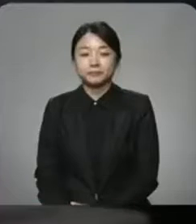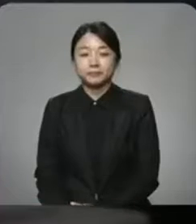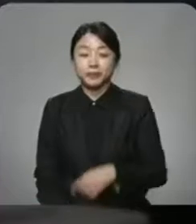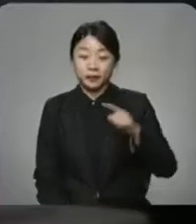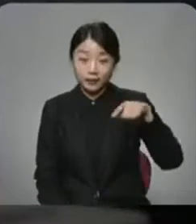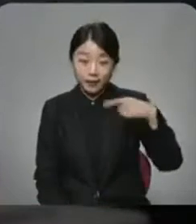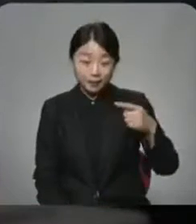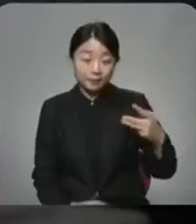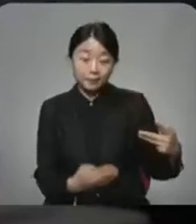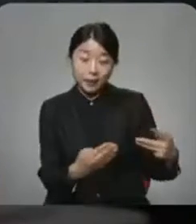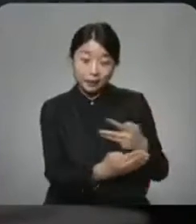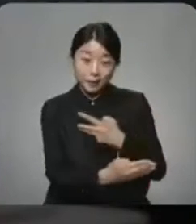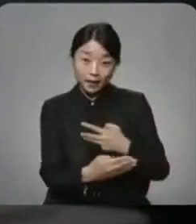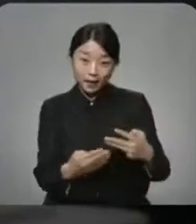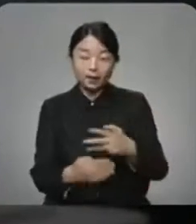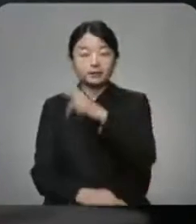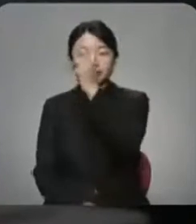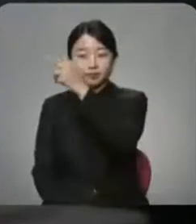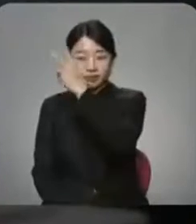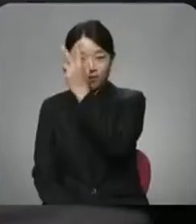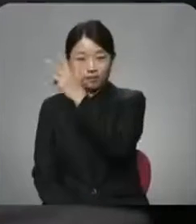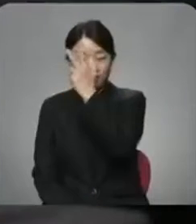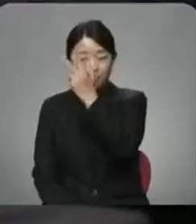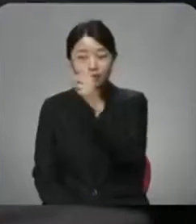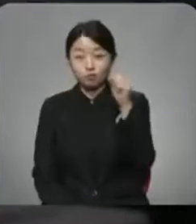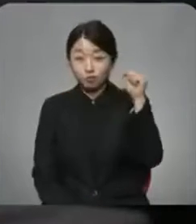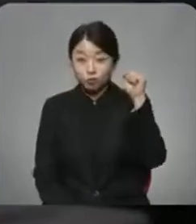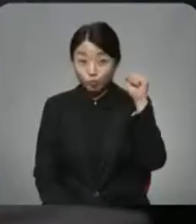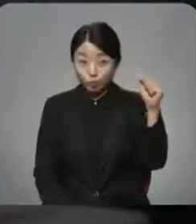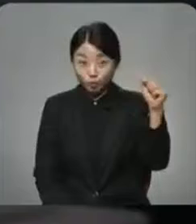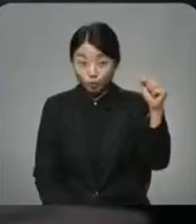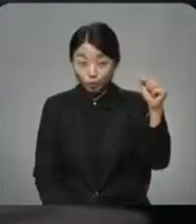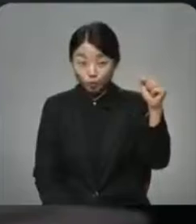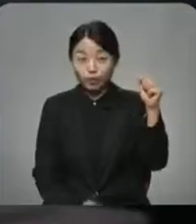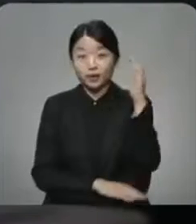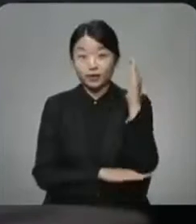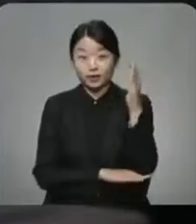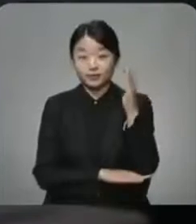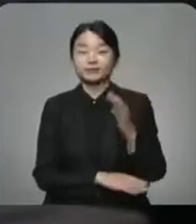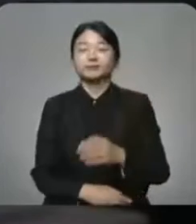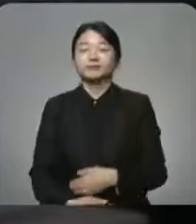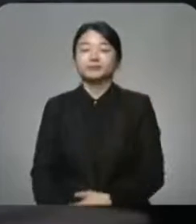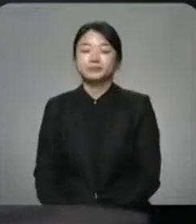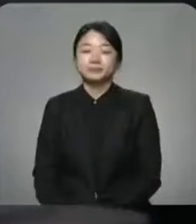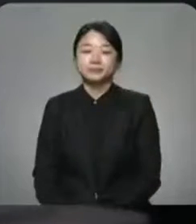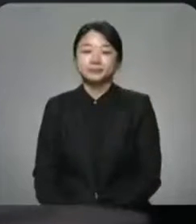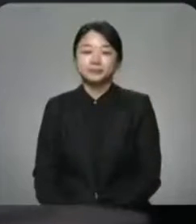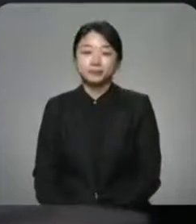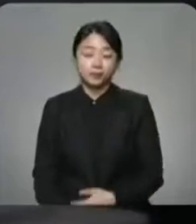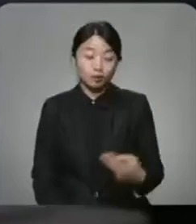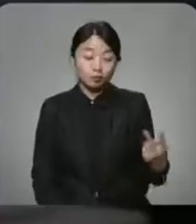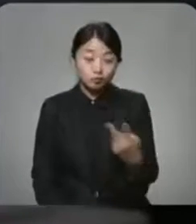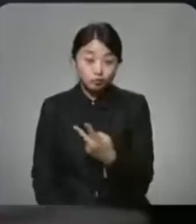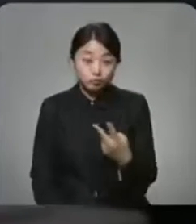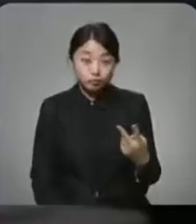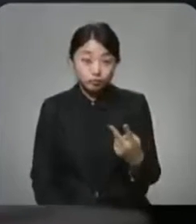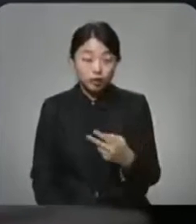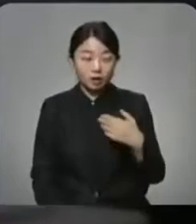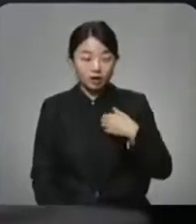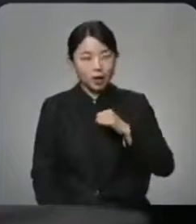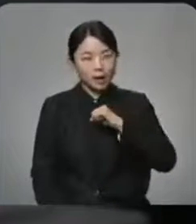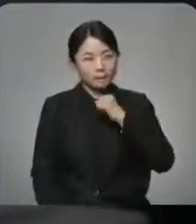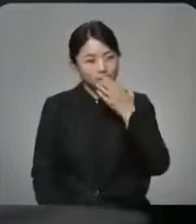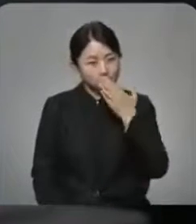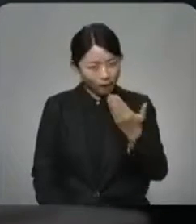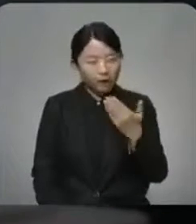이어서 태백 시장과 정성 군수 선거 후보자들이 전하는 지지 호소 발언에 들어보겠습니다 이들 후보 모두 당선을 자신하고